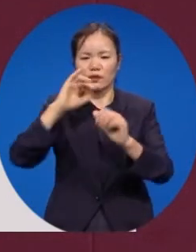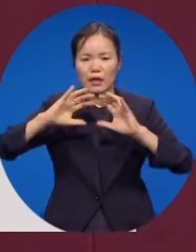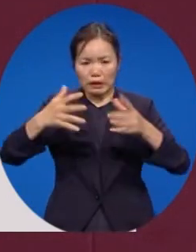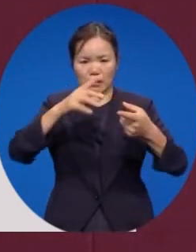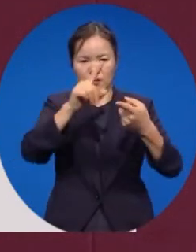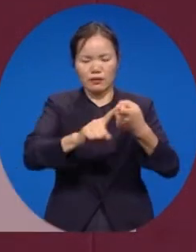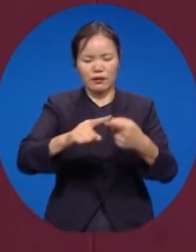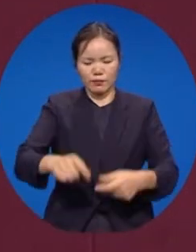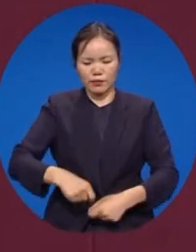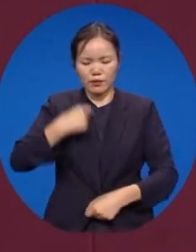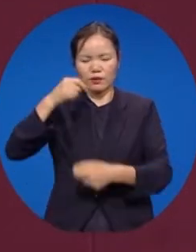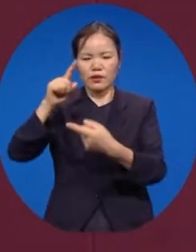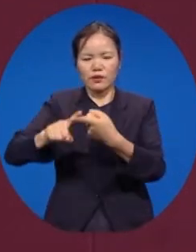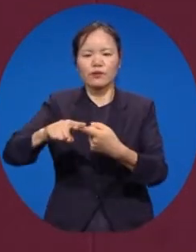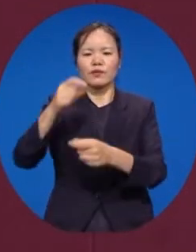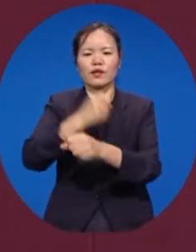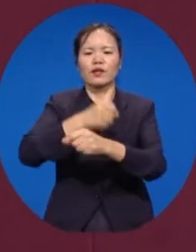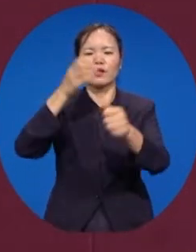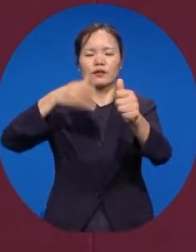나라답게 정의롭게 해주십시오.